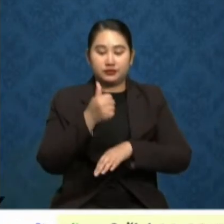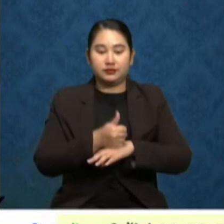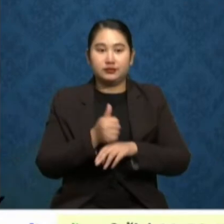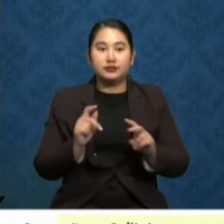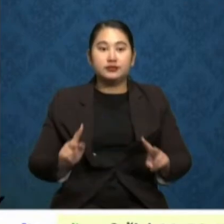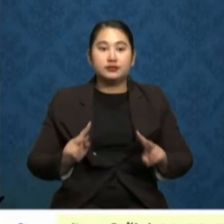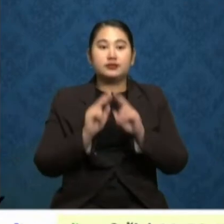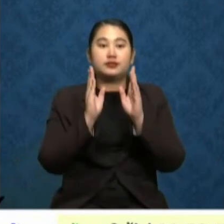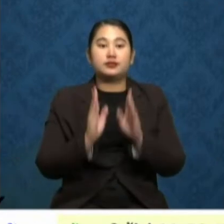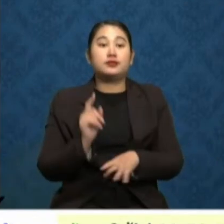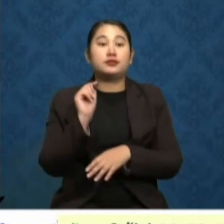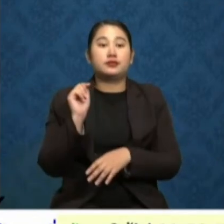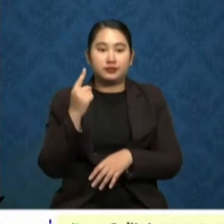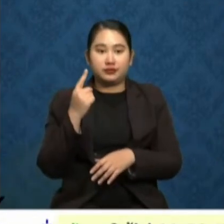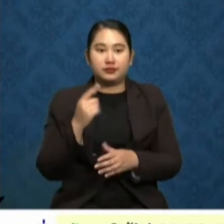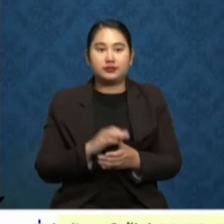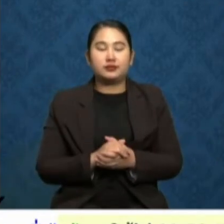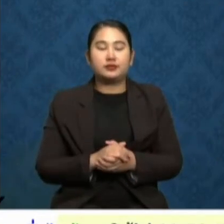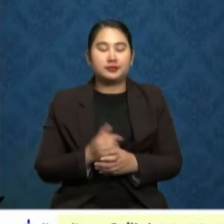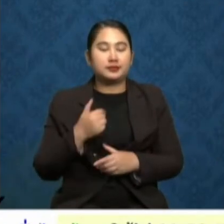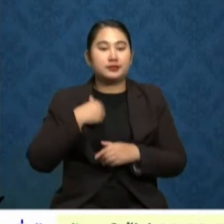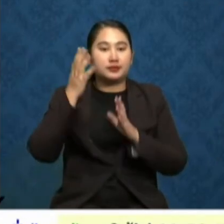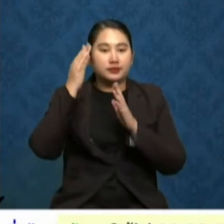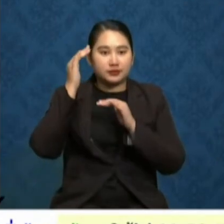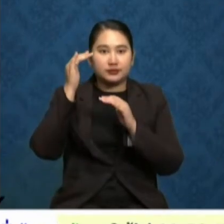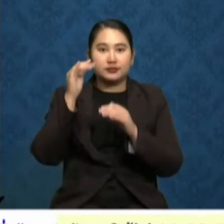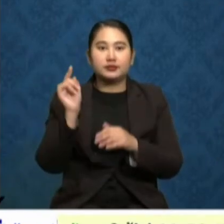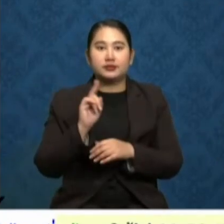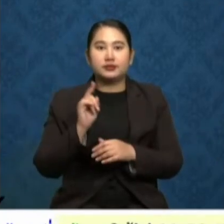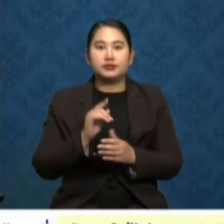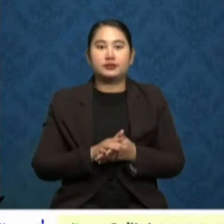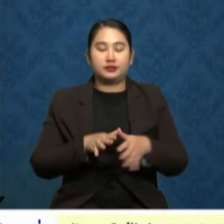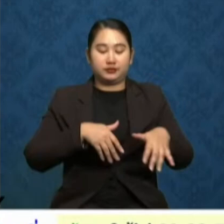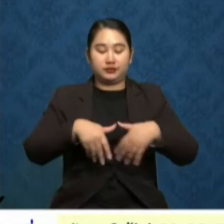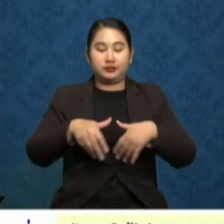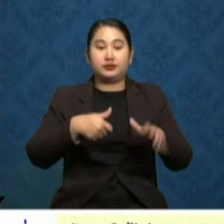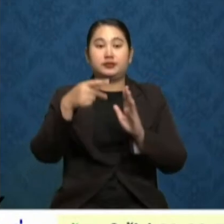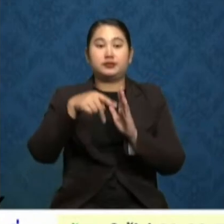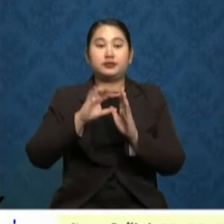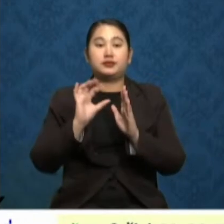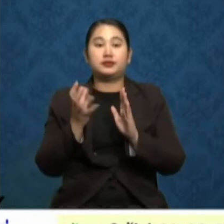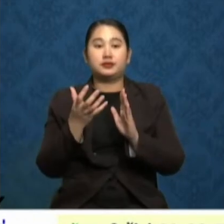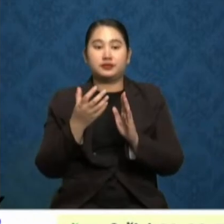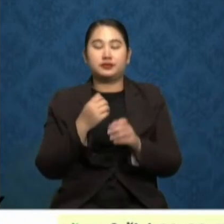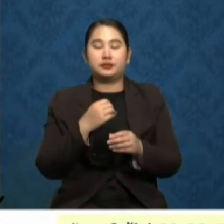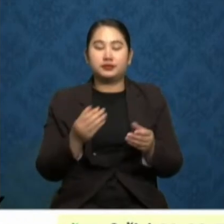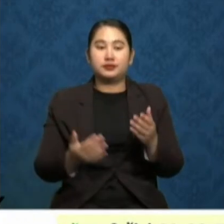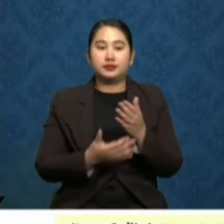Seumtai feat.O.L.มองจะ